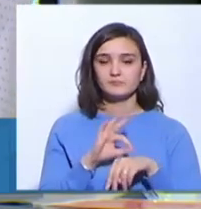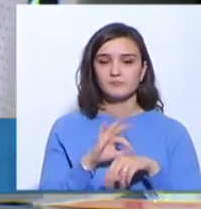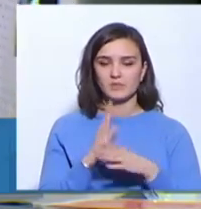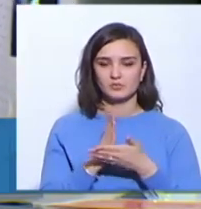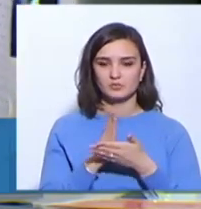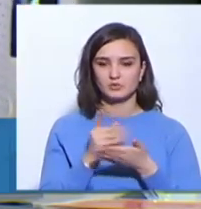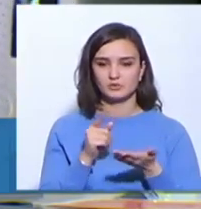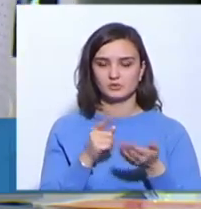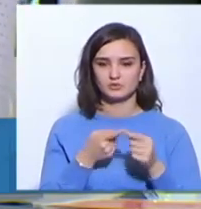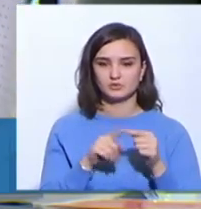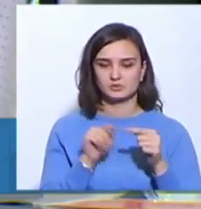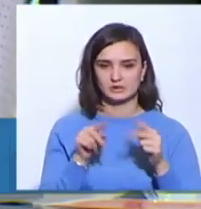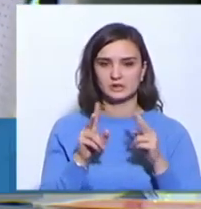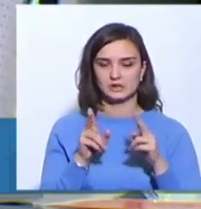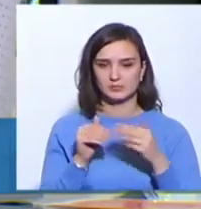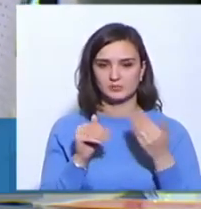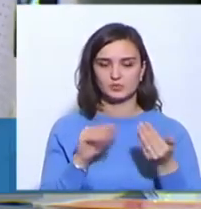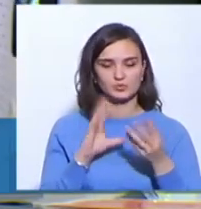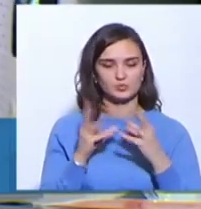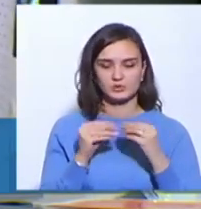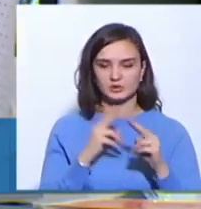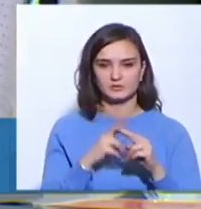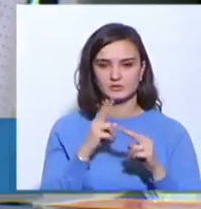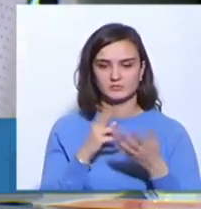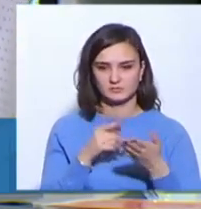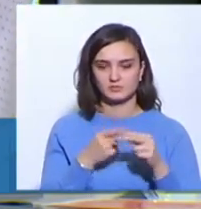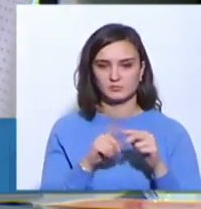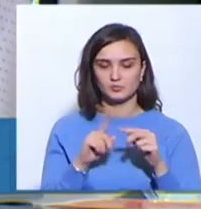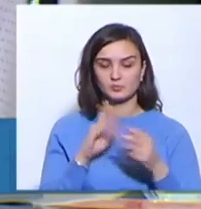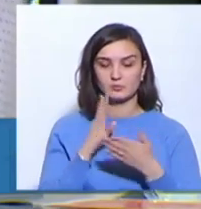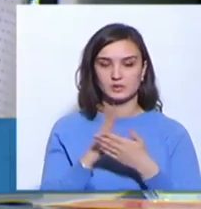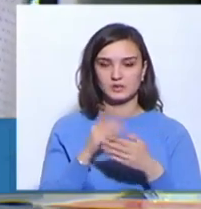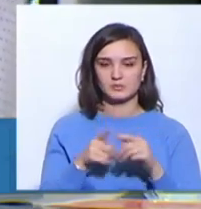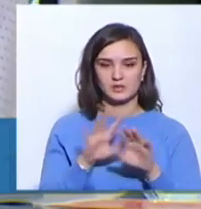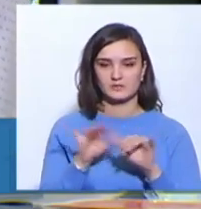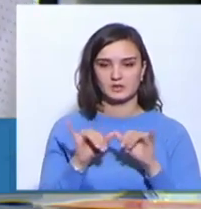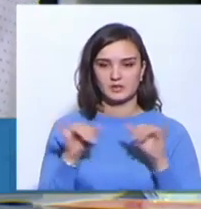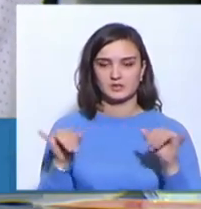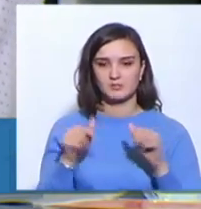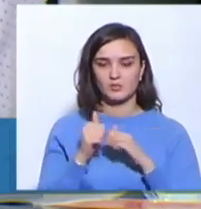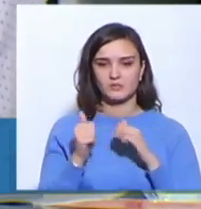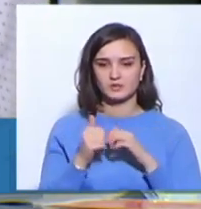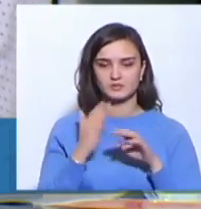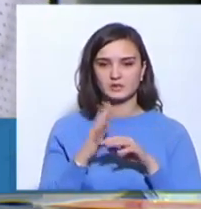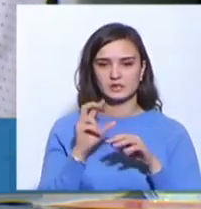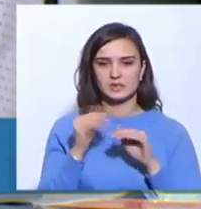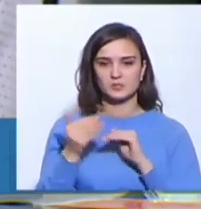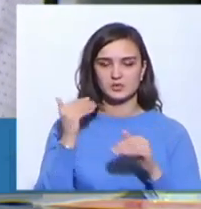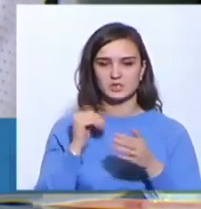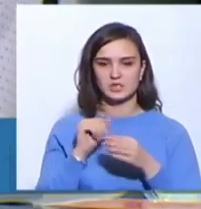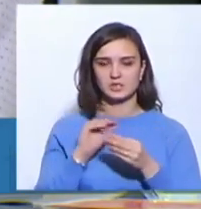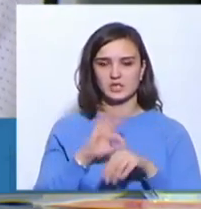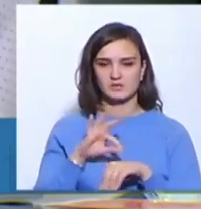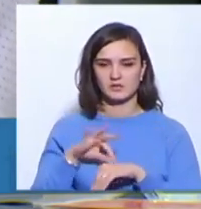არის კოლორექტული კიბო, სრულიად თავიდან აცილებადი, იმიტომ რომ პირდაპირ არ ვითარდება, ყოველთვის არის კიბოს წინარე